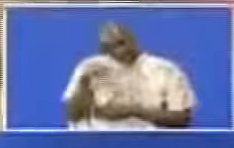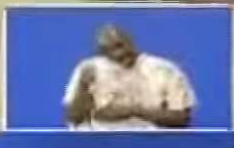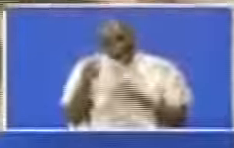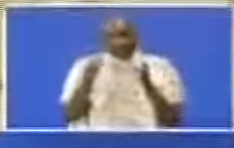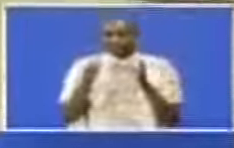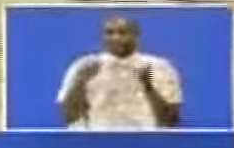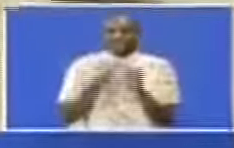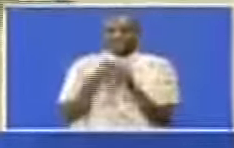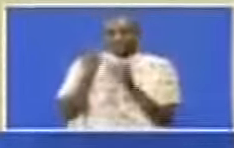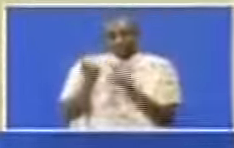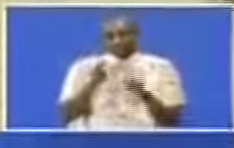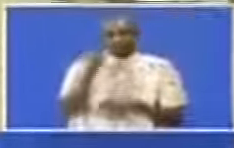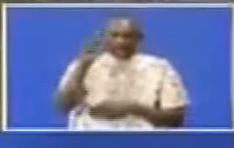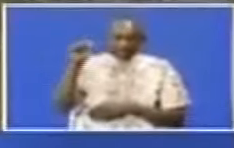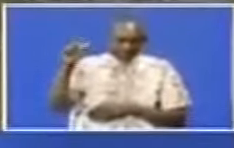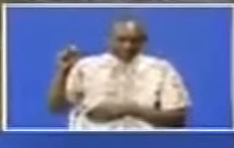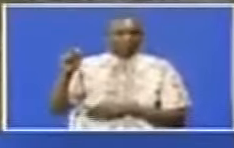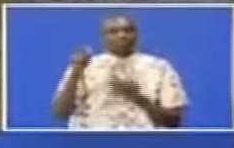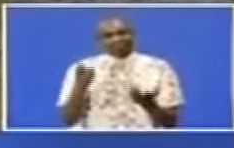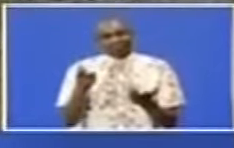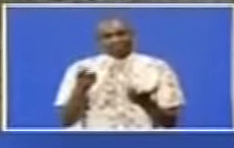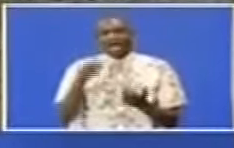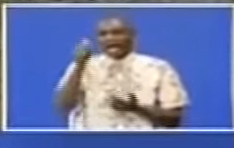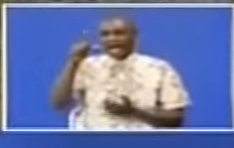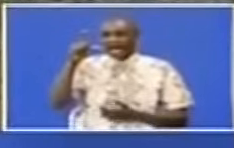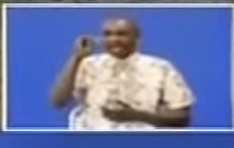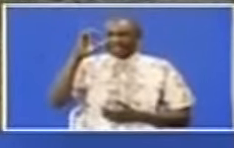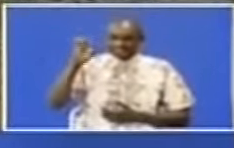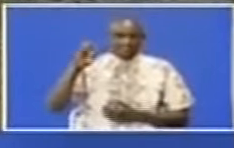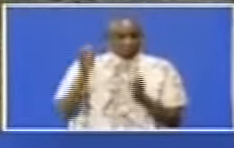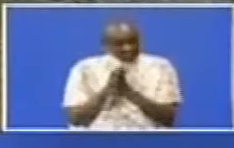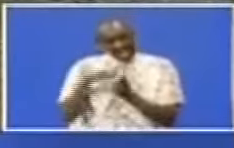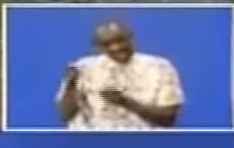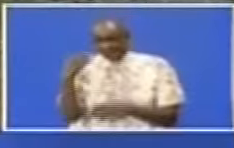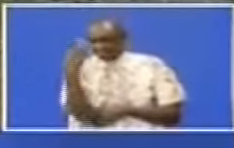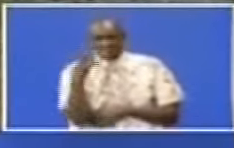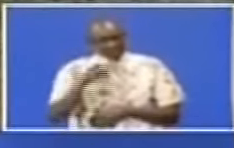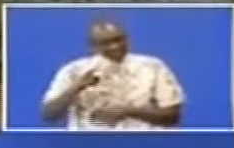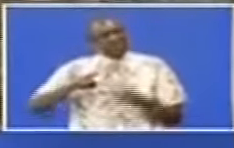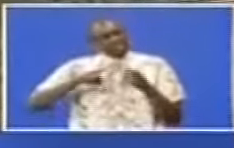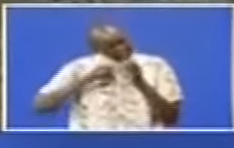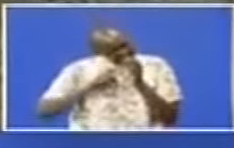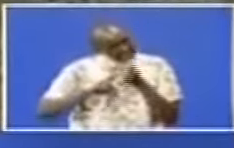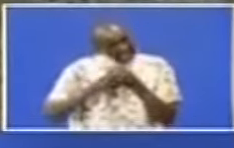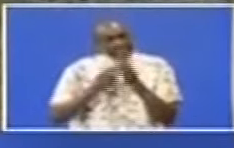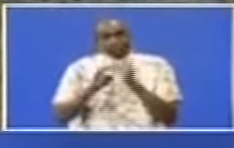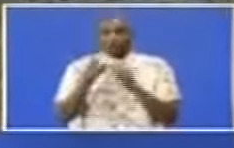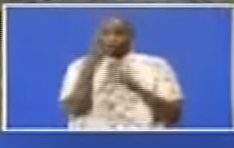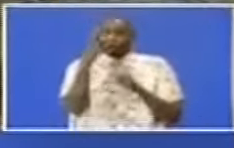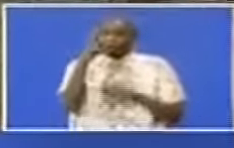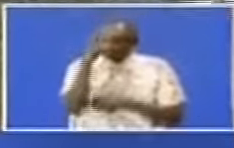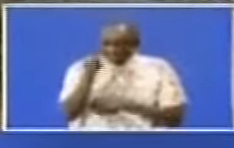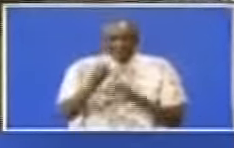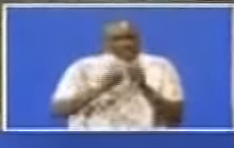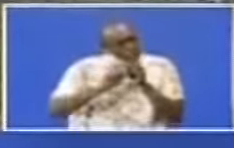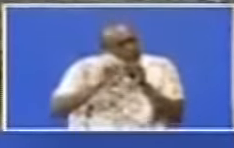bingwa wa jumuiya ya madola Virginia Nyambura. Alice Aprot, Pauline Korikwang na Daisy Kipkemeo walichukua uongozi wa mbio hizo baada ya kilomita 4.